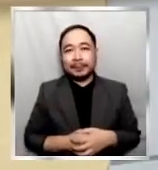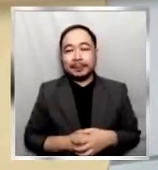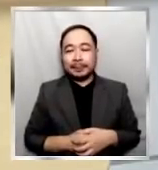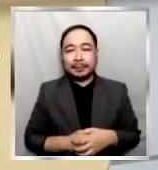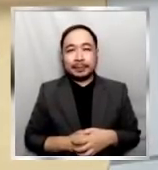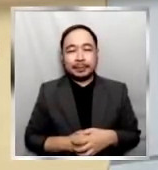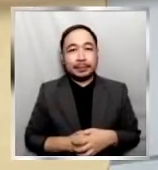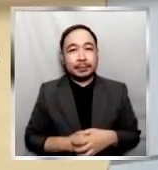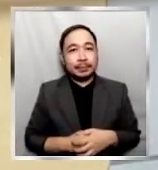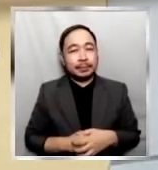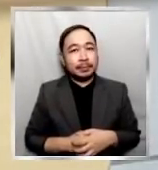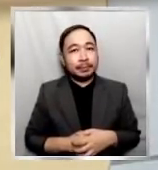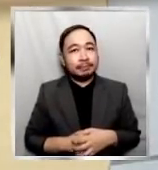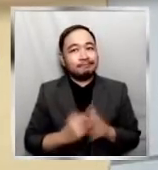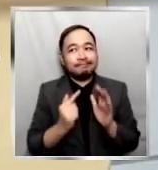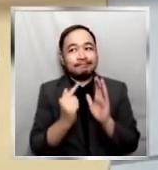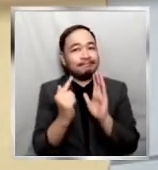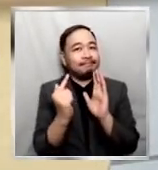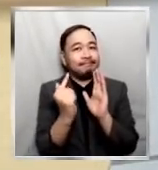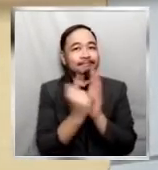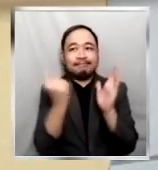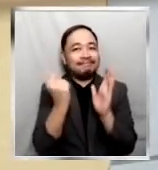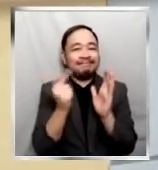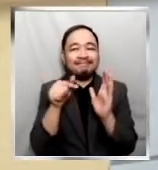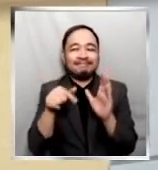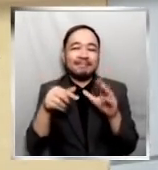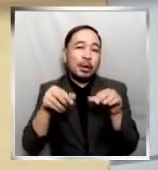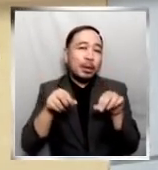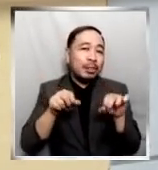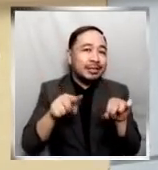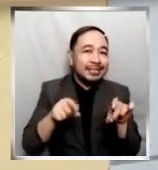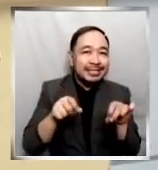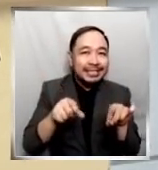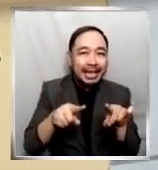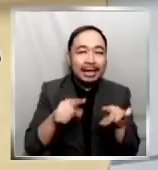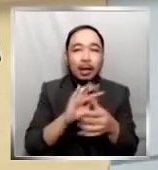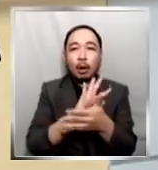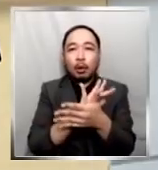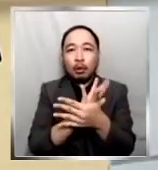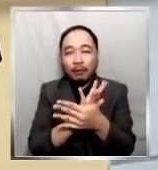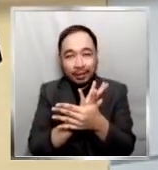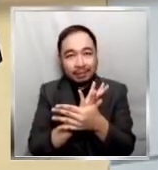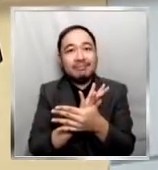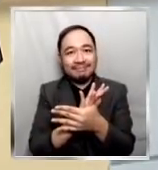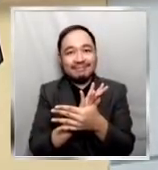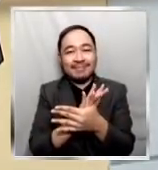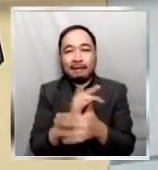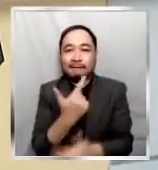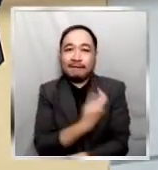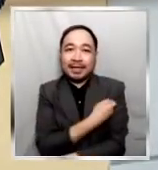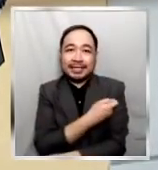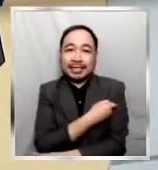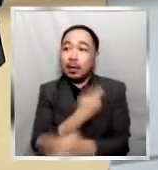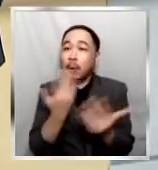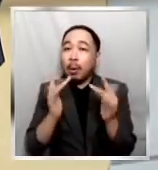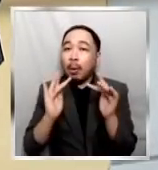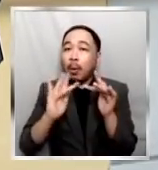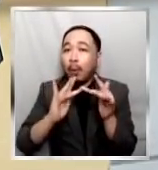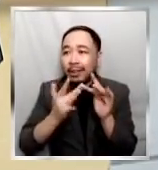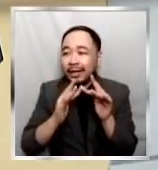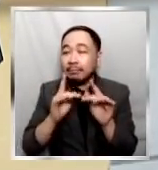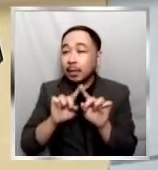Illegal na ang nag-aalok ng COVID-19 vaccines online, nagpanggap ang nurse ang isang babae para makumbinse ang mga